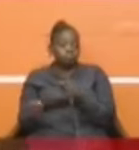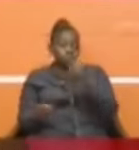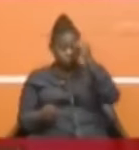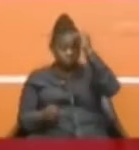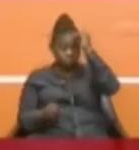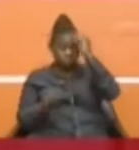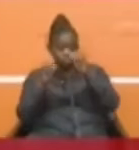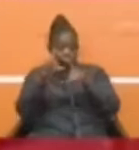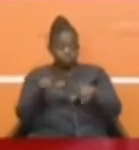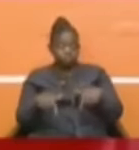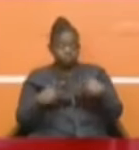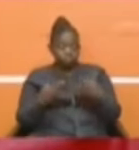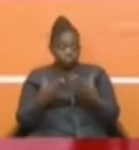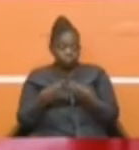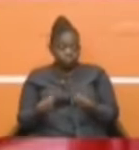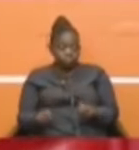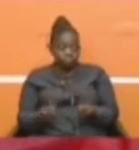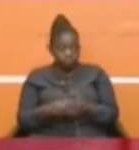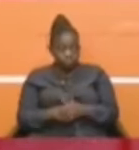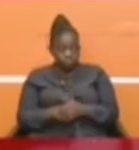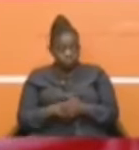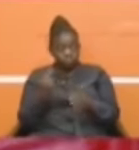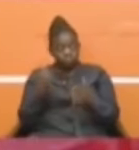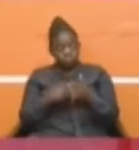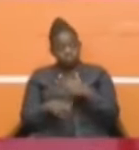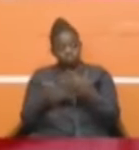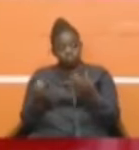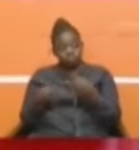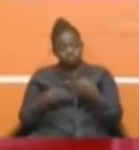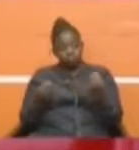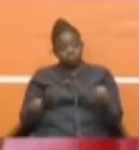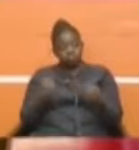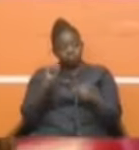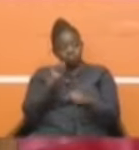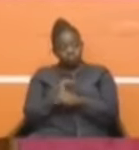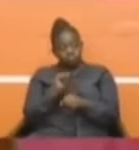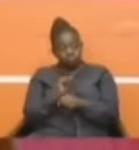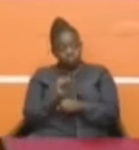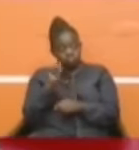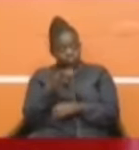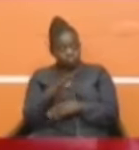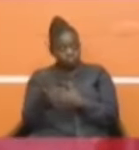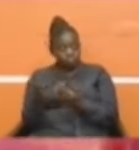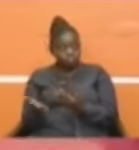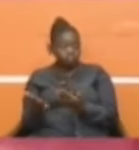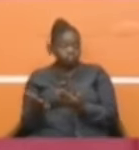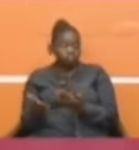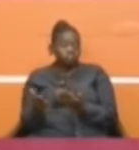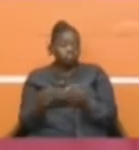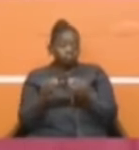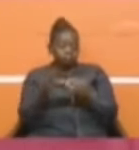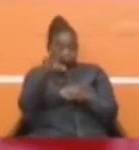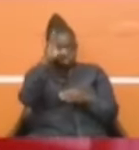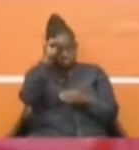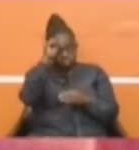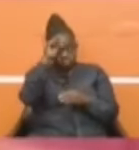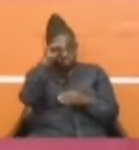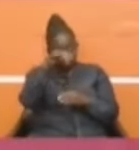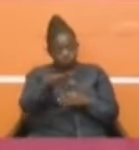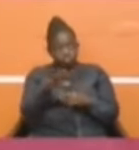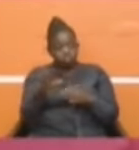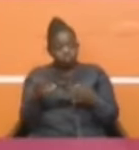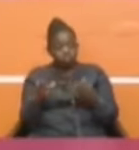life solution bagambye n'enguli ne bawadde amanyi okwongera okukola ennyo nga bayiza abantu ne basiba ne bakasitoma